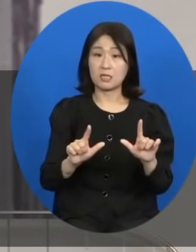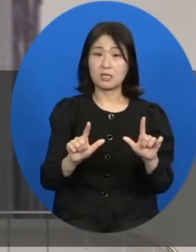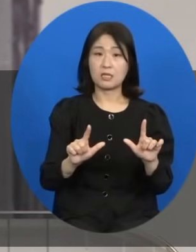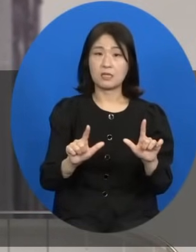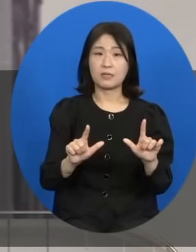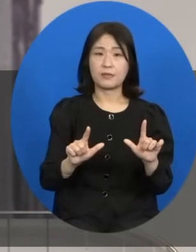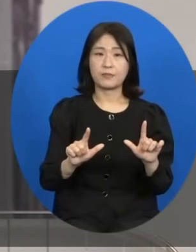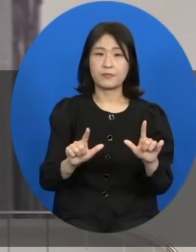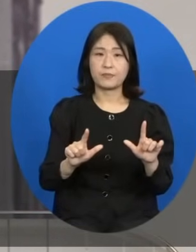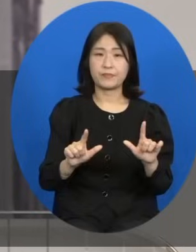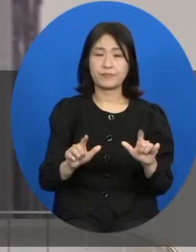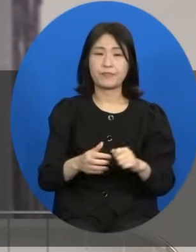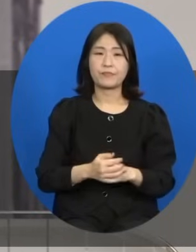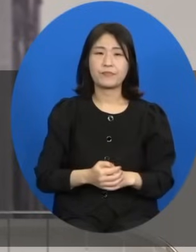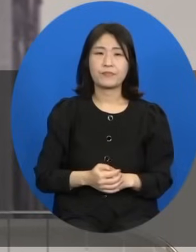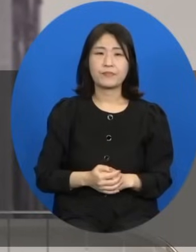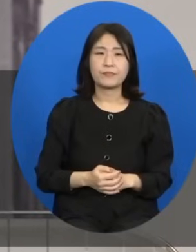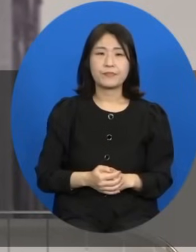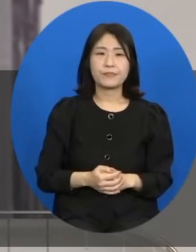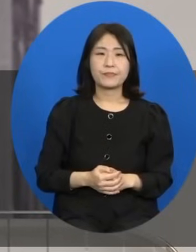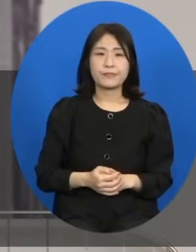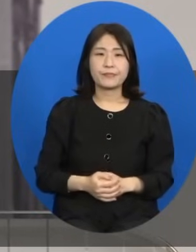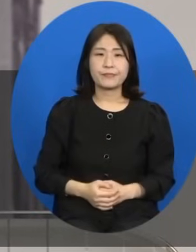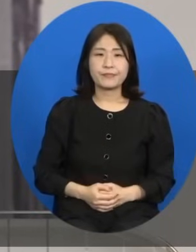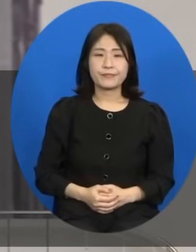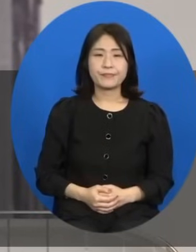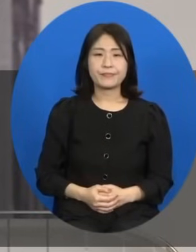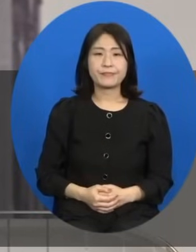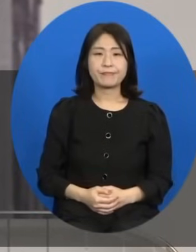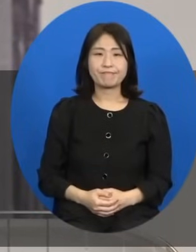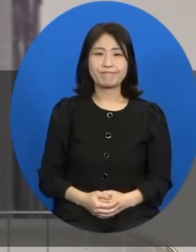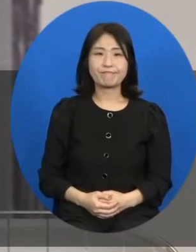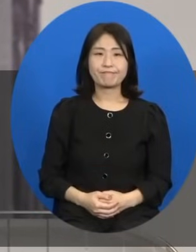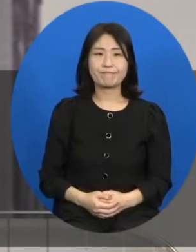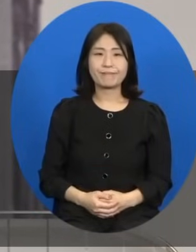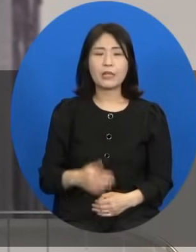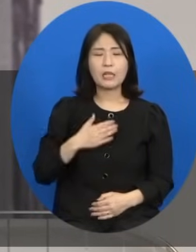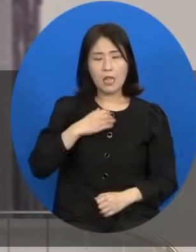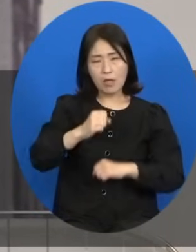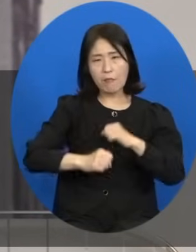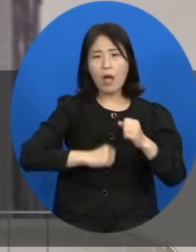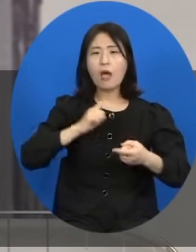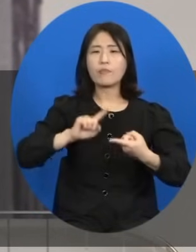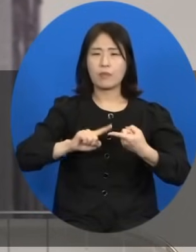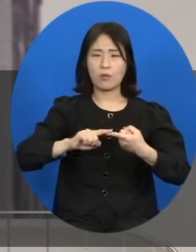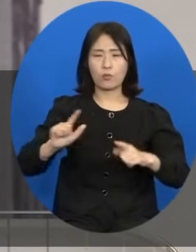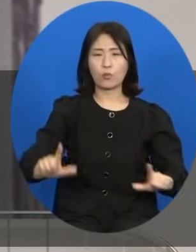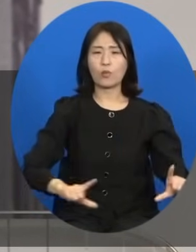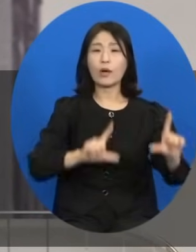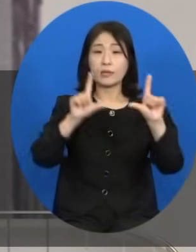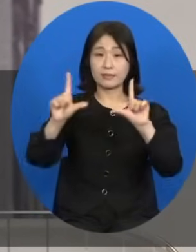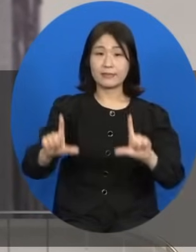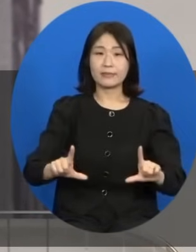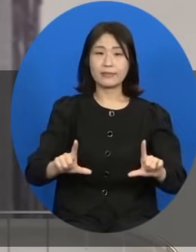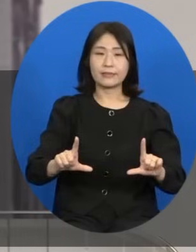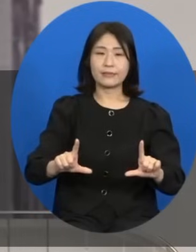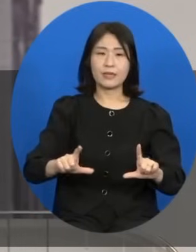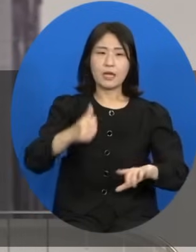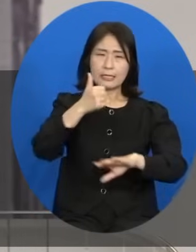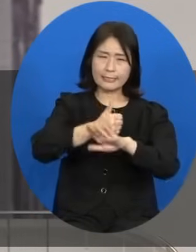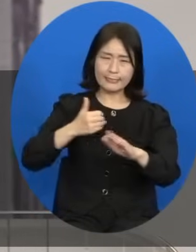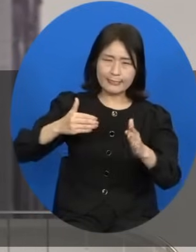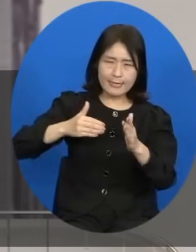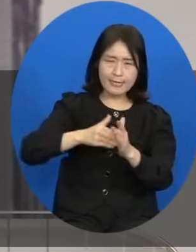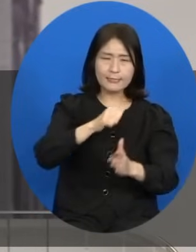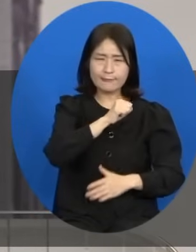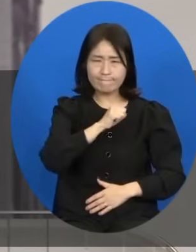이기적인 유전자라는 책 제목처럼 본성대로 살아가는 것이죠 그러나 끝까지 견디는